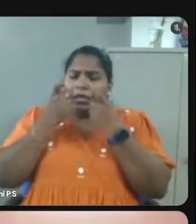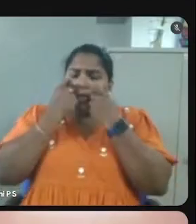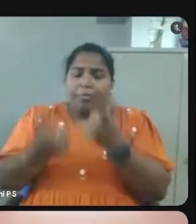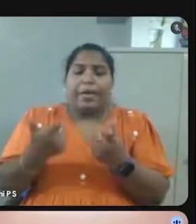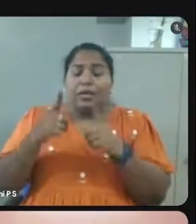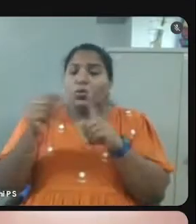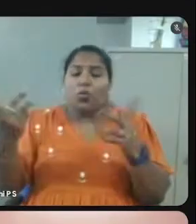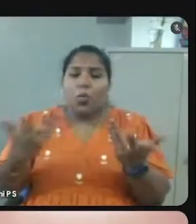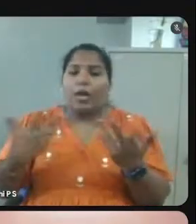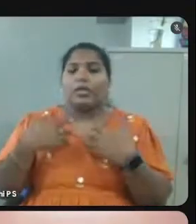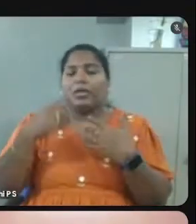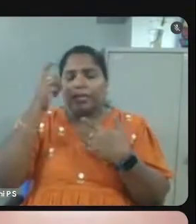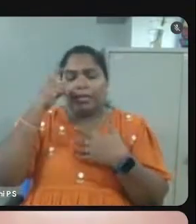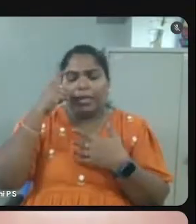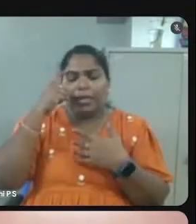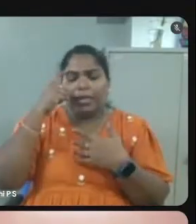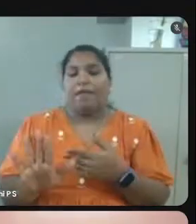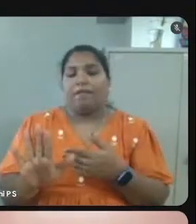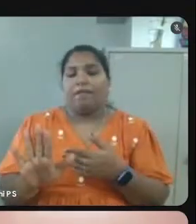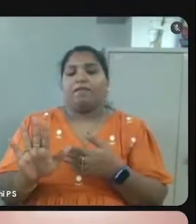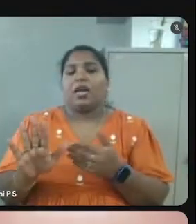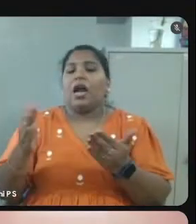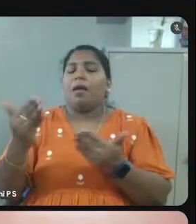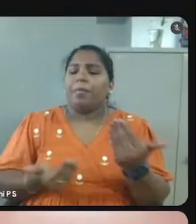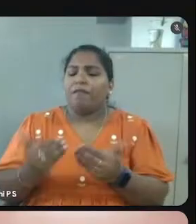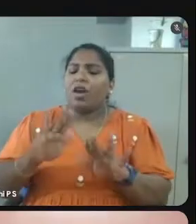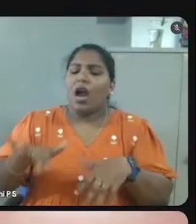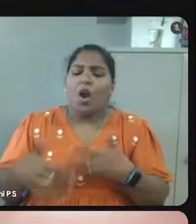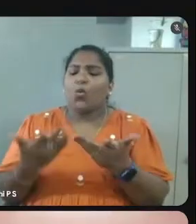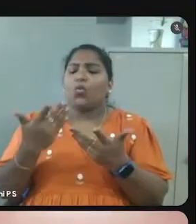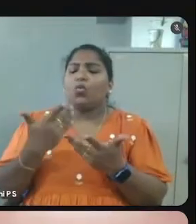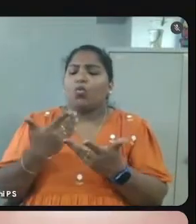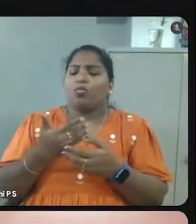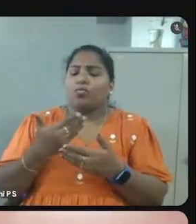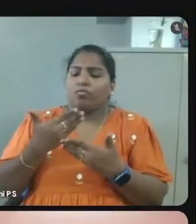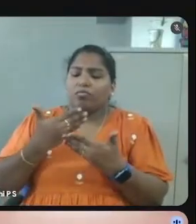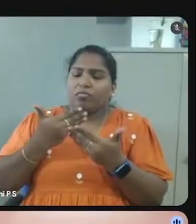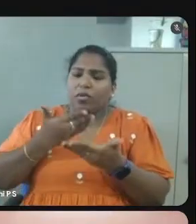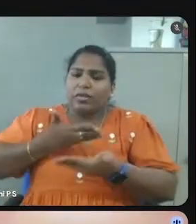വല്ലാത്തൊരു രീതിയിൽ അവരോട് പെരുമാറുന്നുണ്ടല്ലോ. അപ്പൊ നമ്മൾ അത് എങ്ങനെയാണ് അവരെ പറഞ്ഞ് മനസ്സിലാക്കി കൊടുക്കേണ്ടത്?